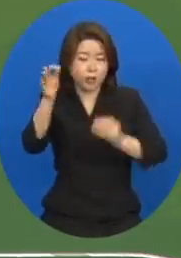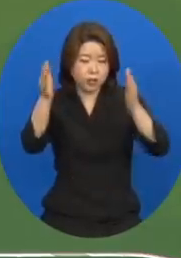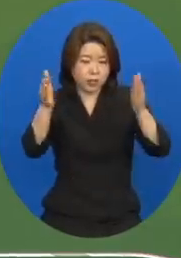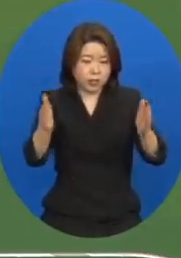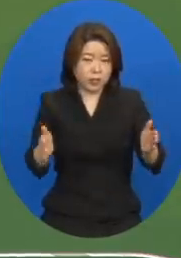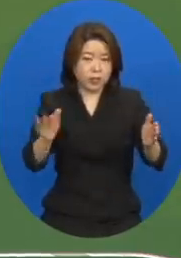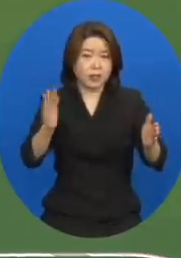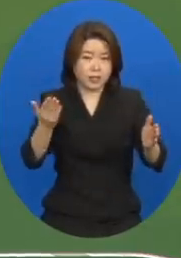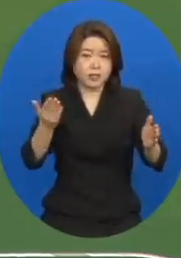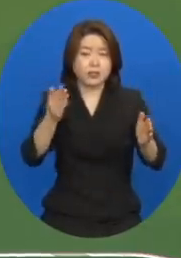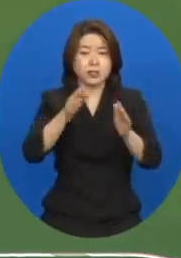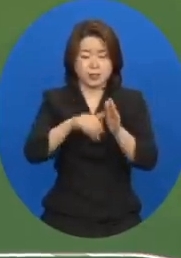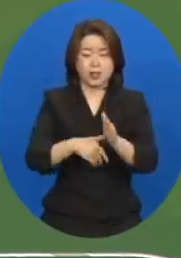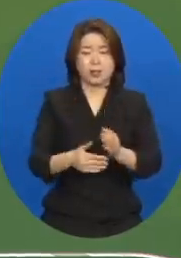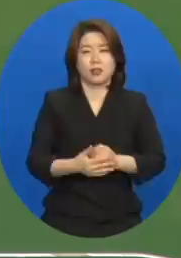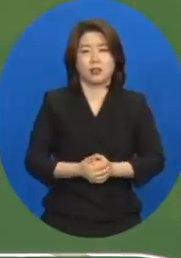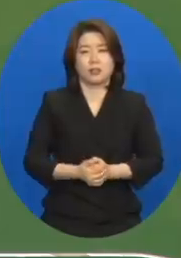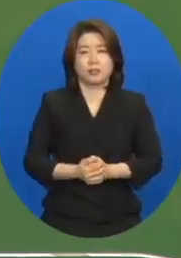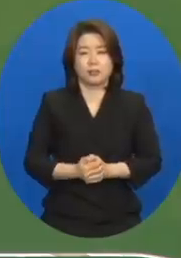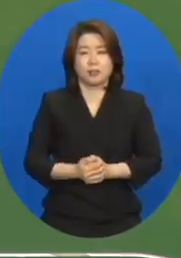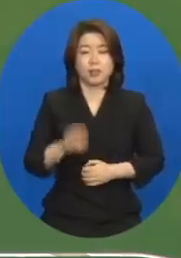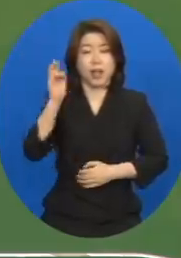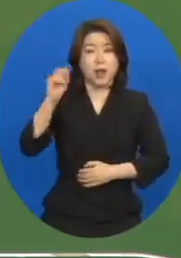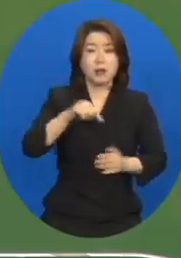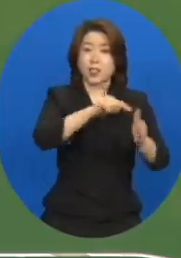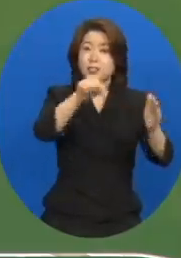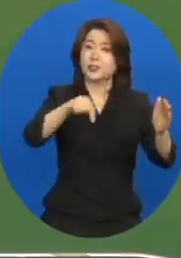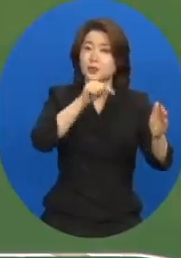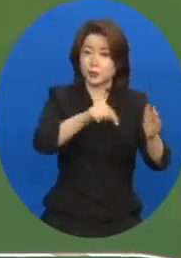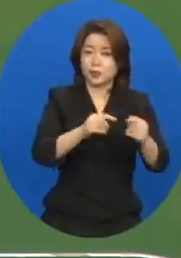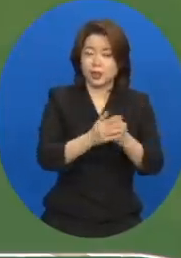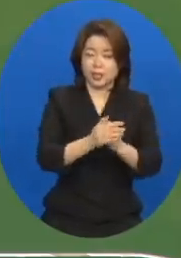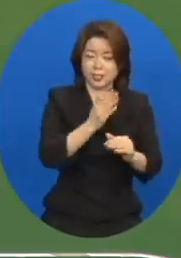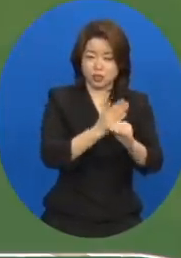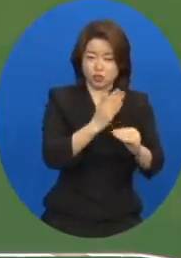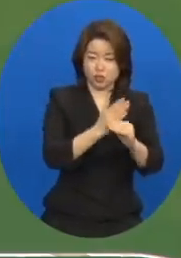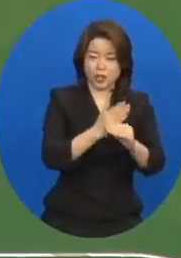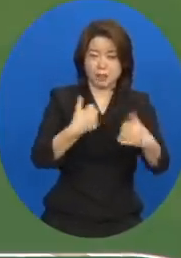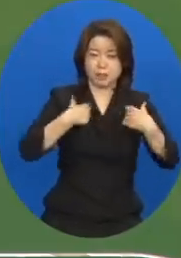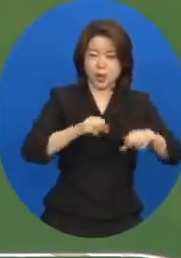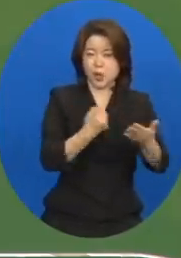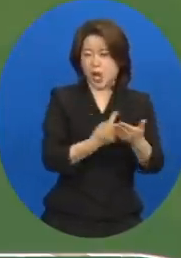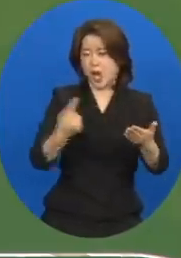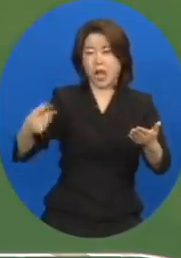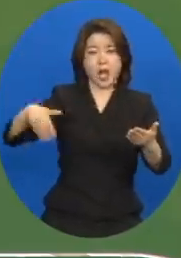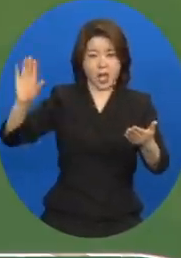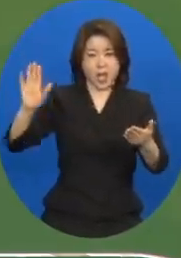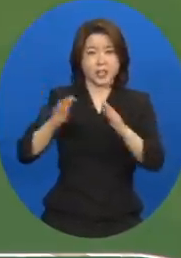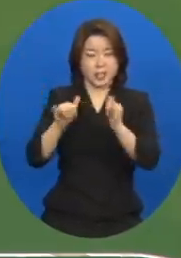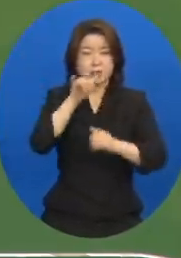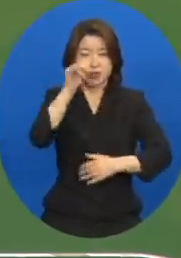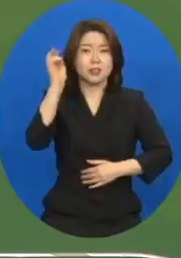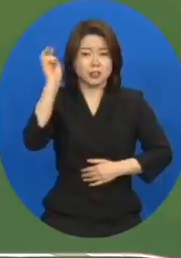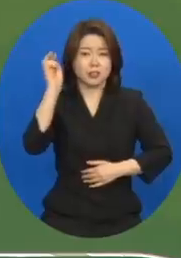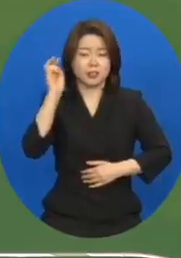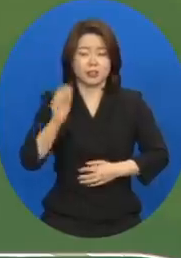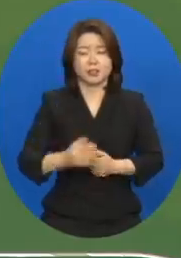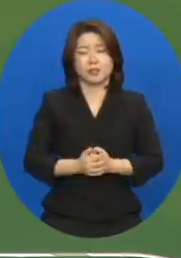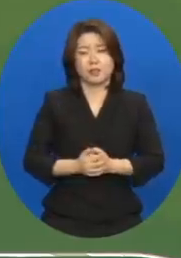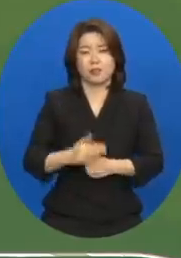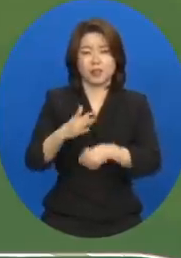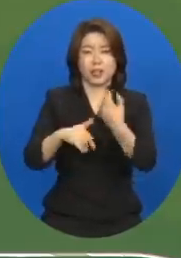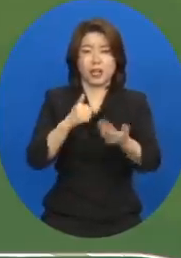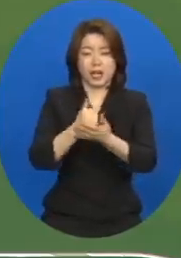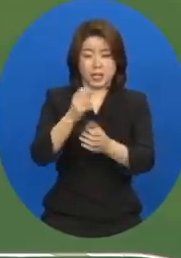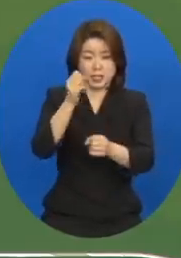열흘이 지났습니다. 아마 그 중에는 중간에 떠난 이들도 많았을 겁니다. 하나님은